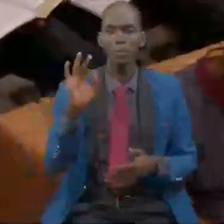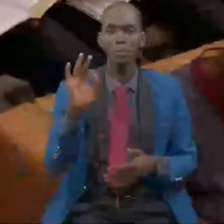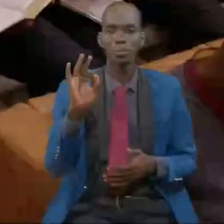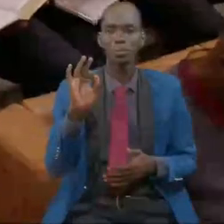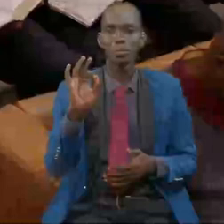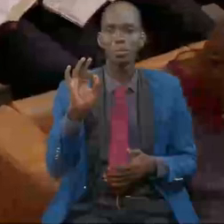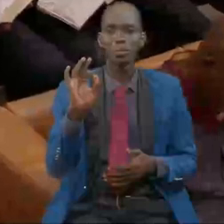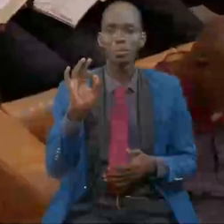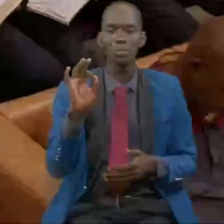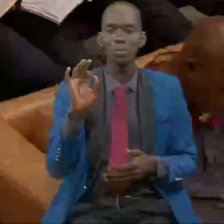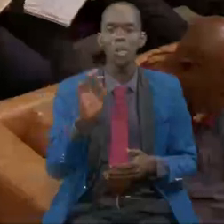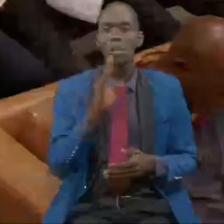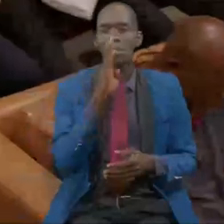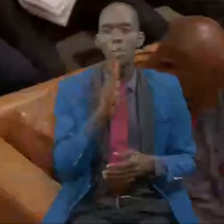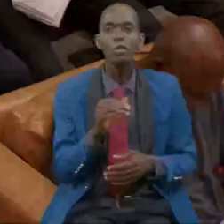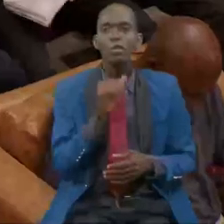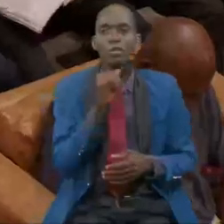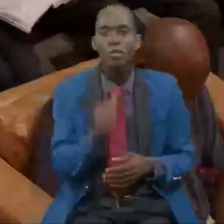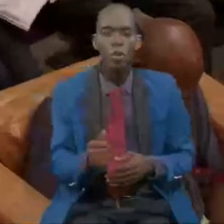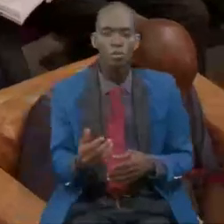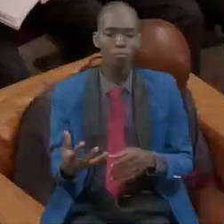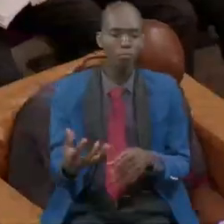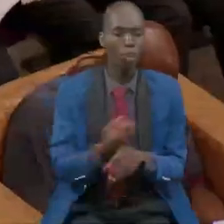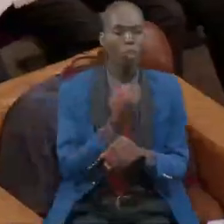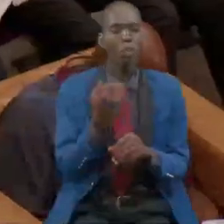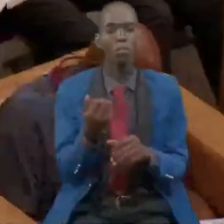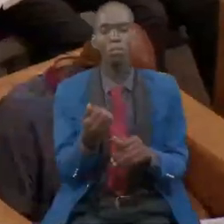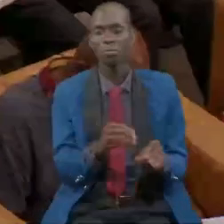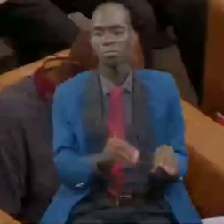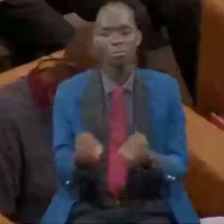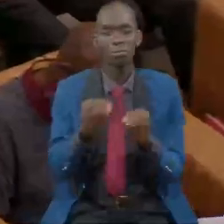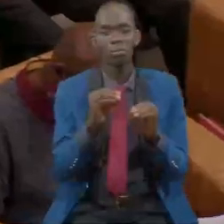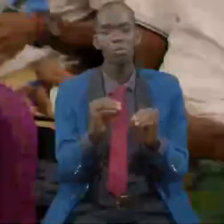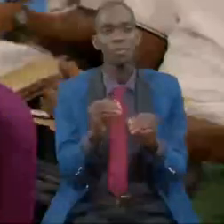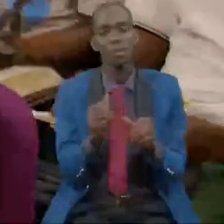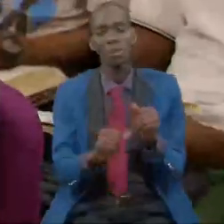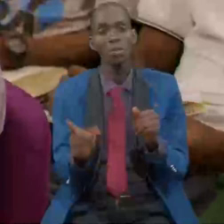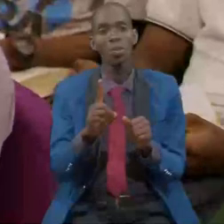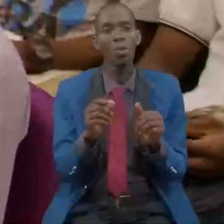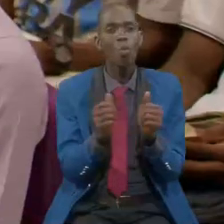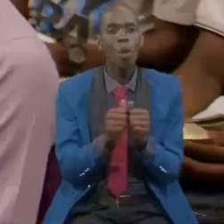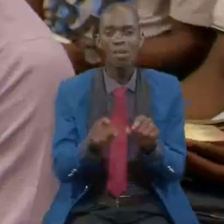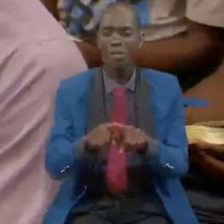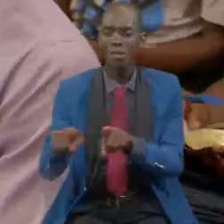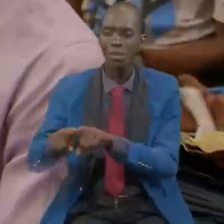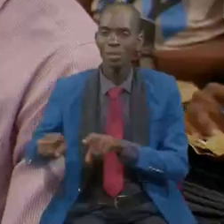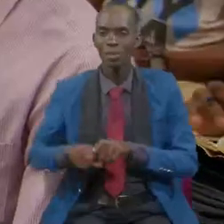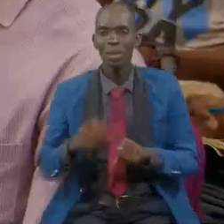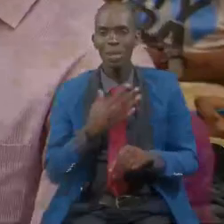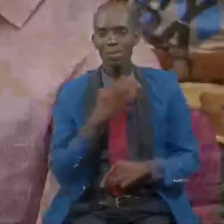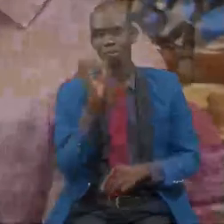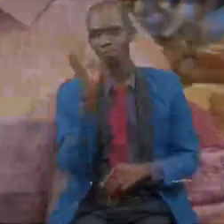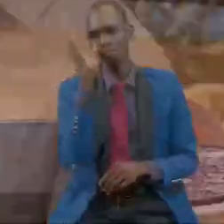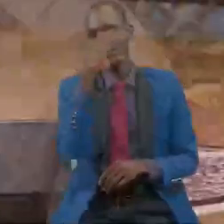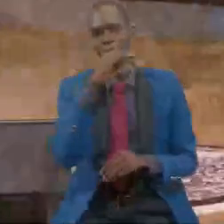verset 9. Ne vous laissez pas entraîner par des doctrines